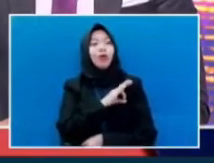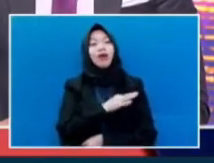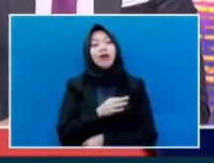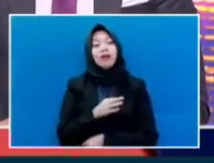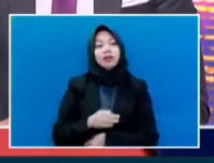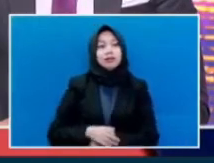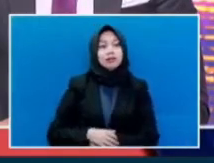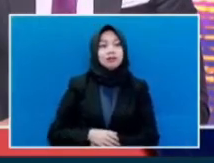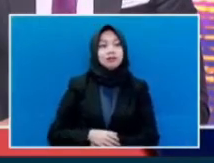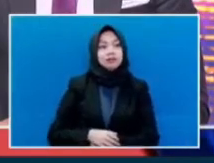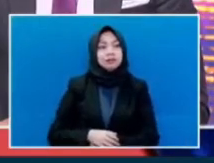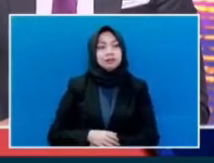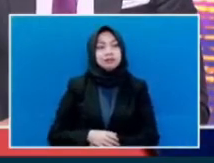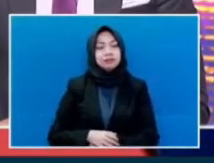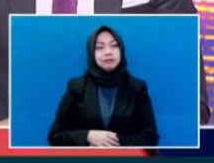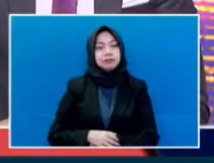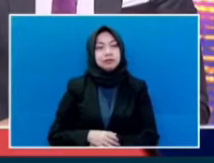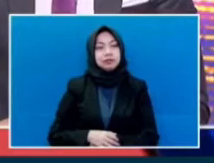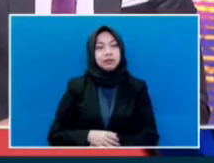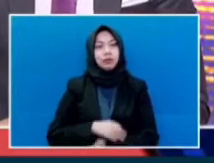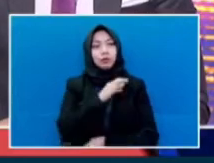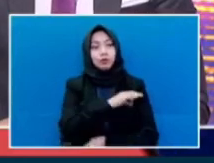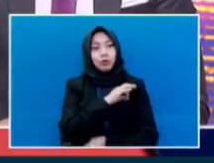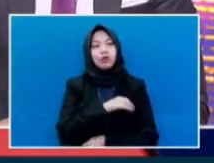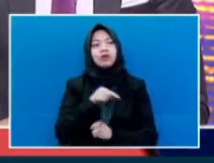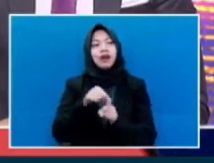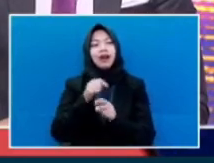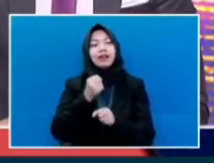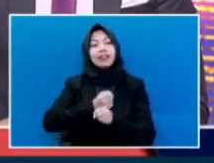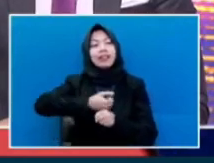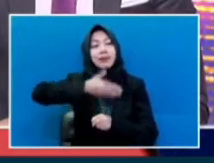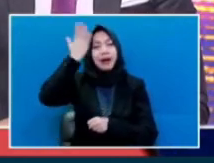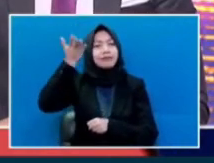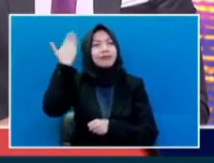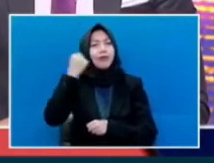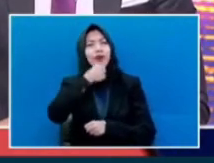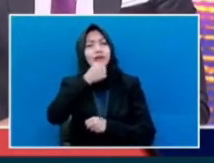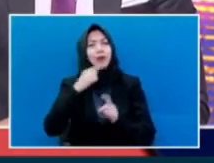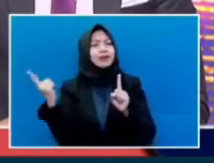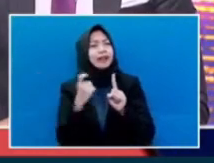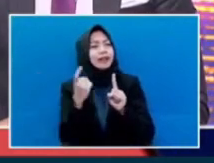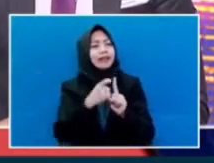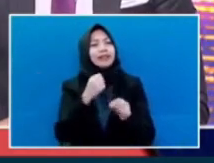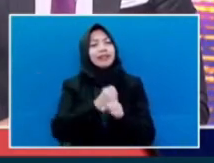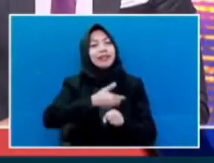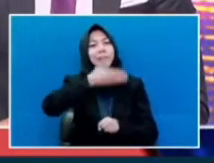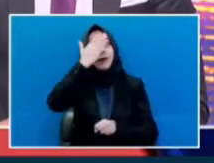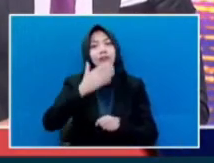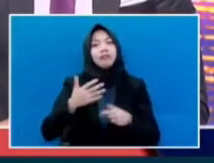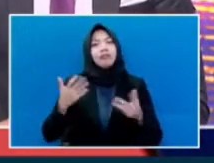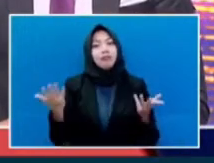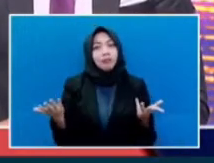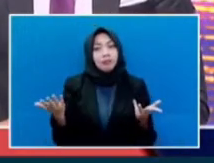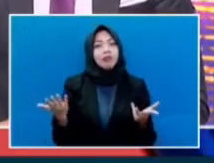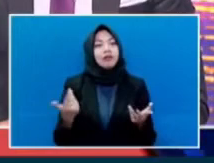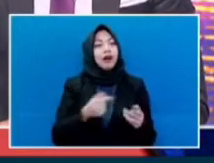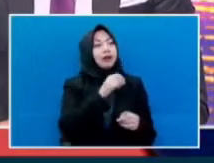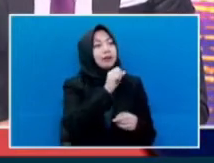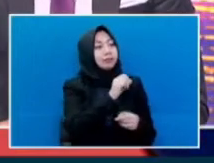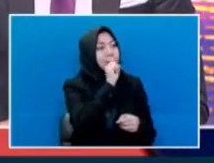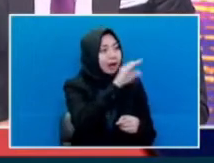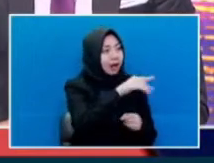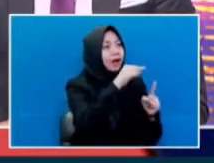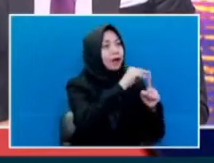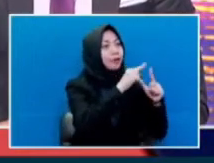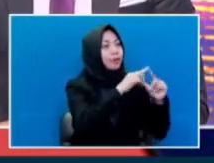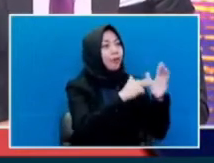besarenanggu kemudi jawan gitu ya Mas ya Nah ya kan saya sudah pamit sama mbak Puan Ya